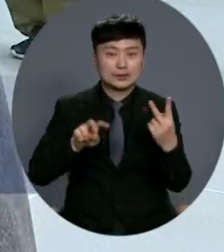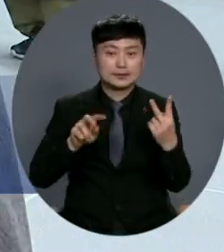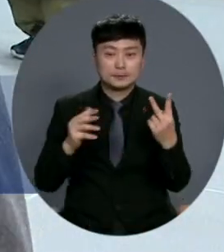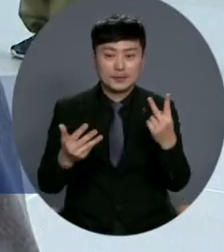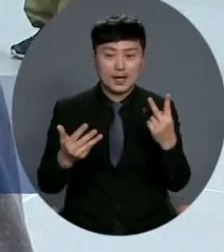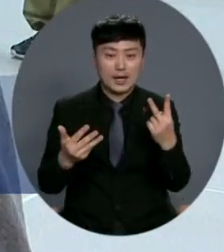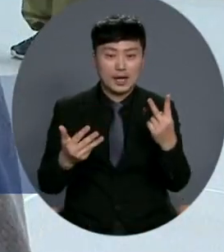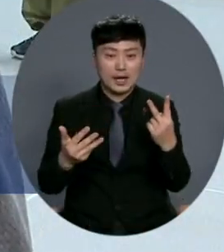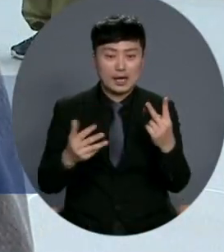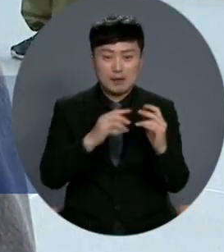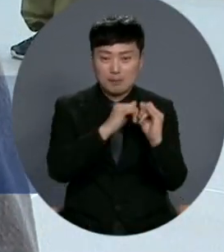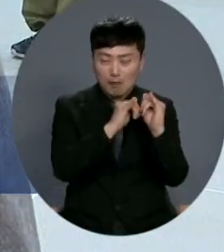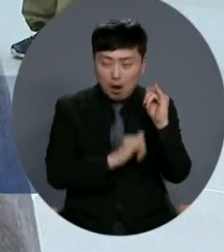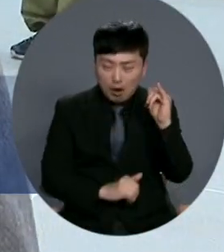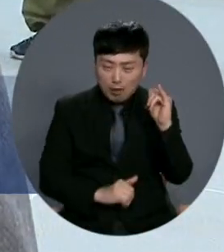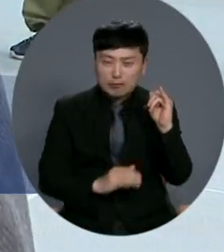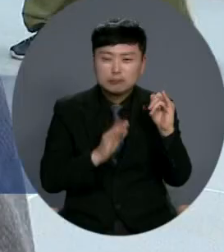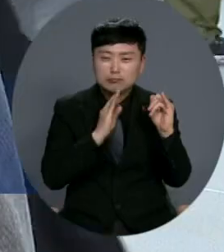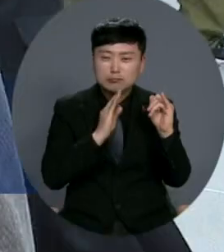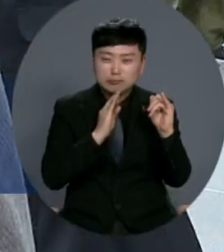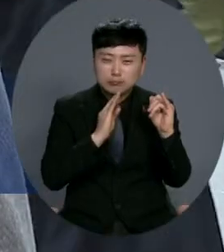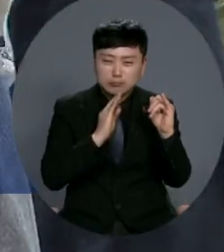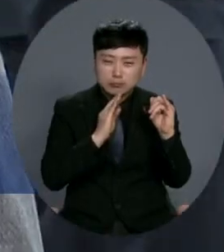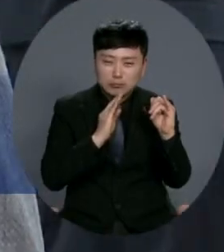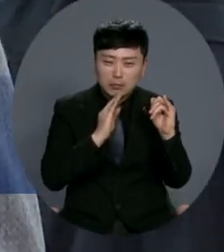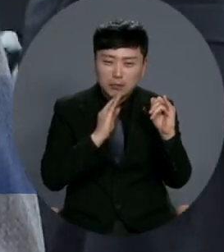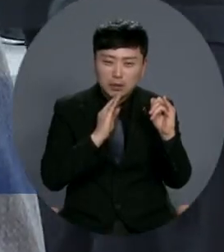것이 역사적 사실로만 남아있는 것이 아니고